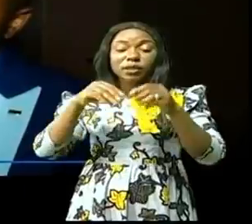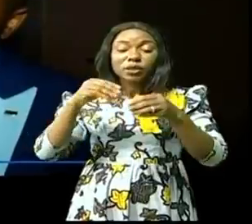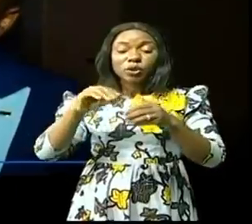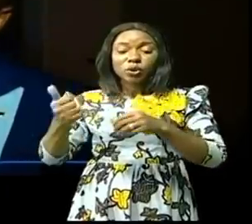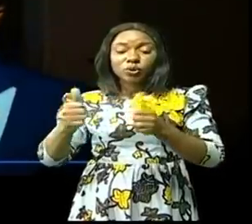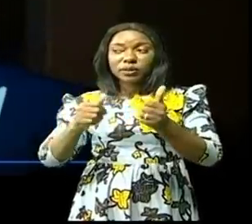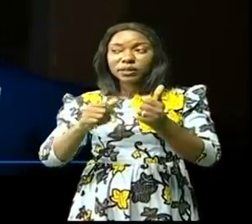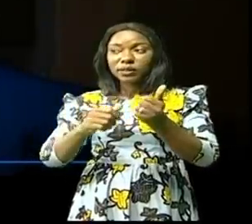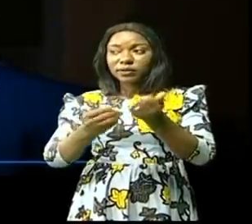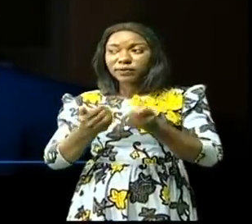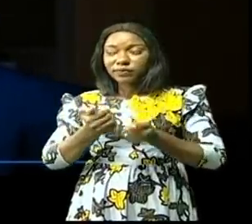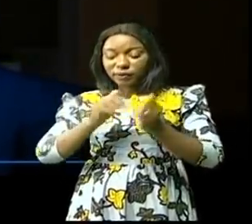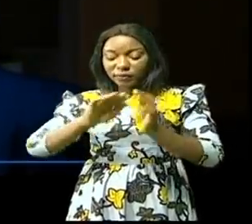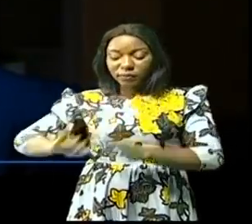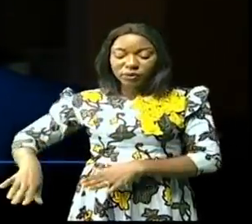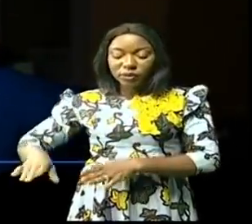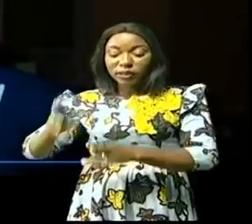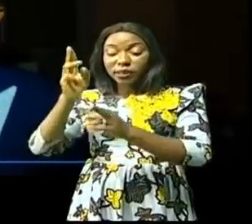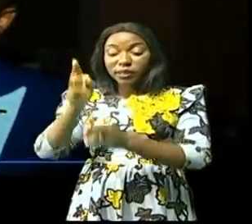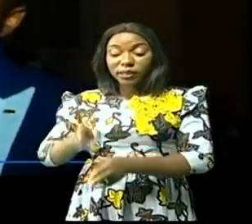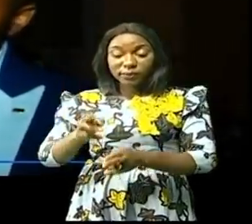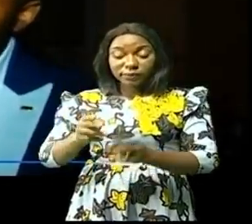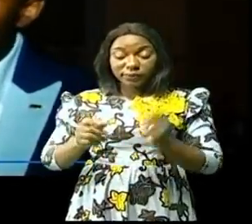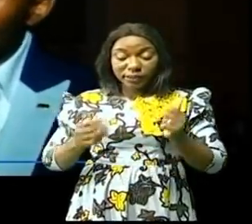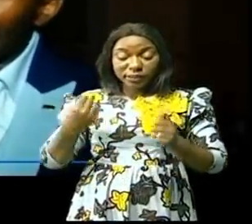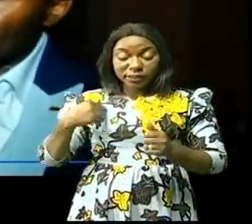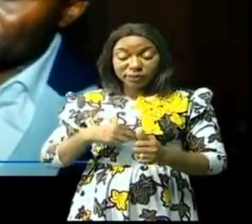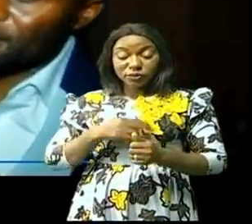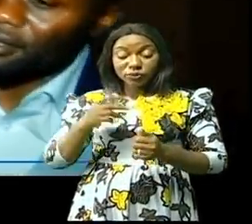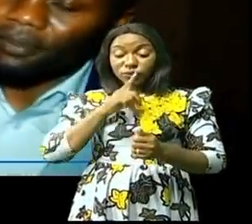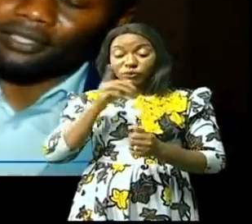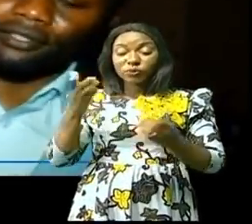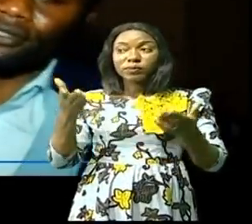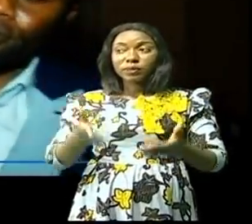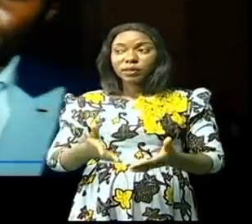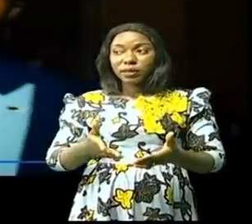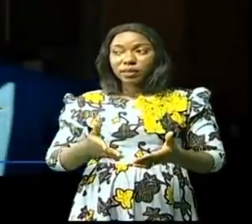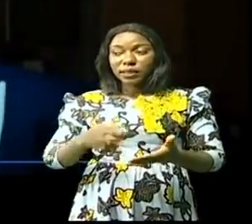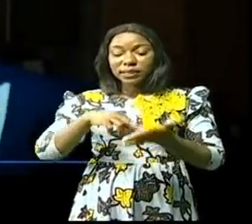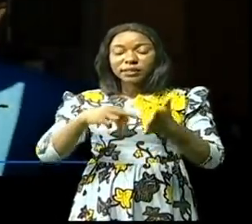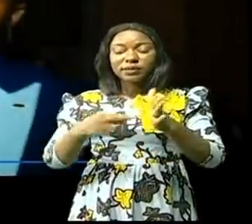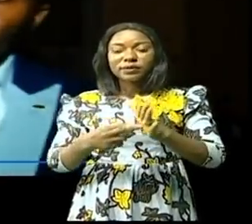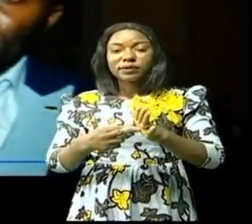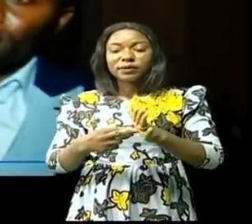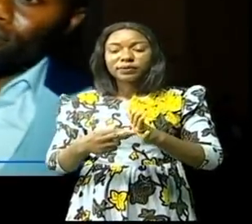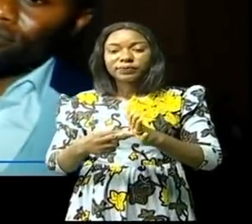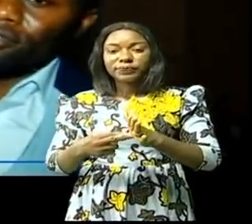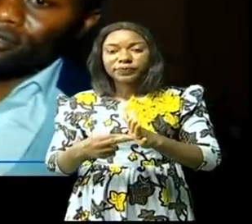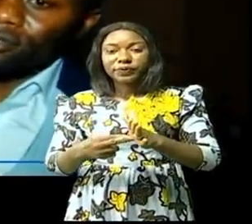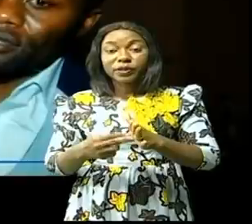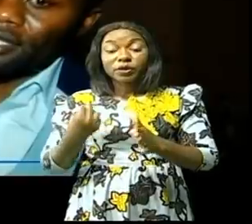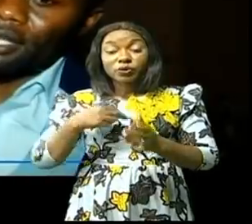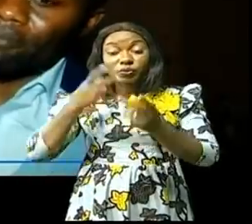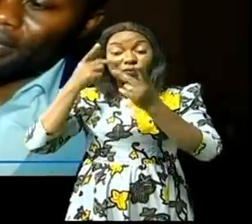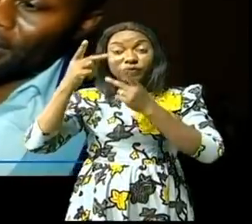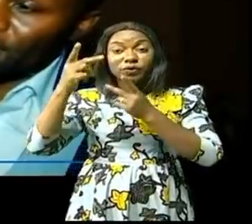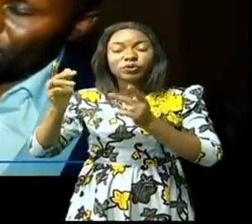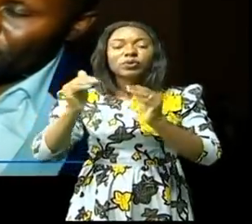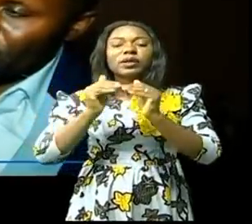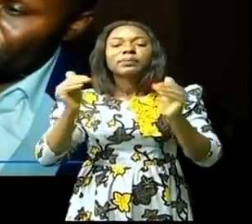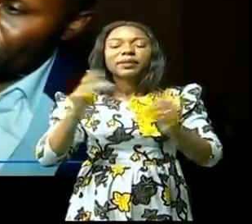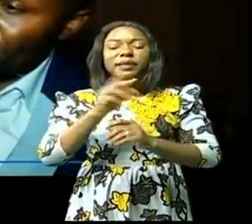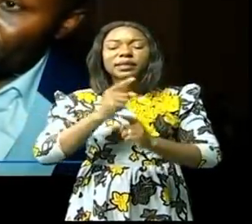armes. L'impression est vraiment positive parce que si nous existons comme des résistants patriotes, c'est parce que nous visons aussi la paix et